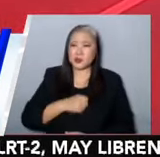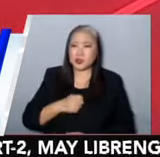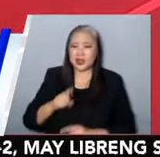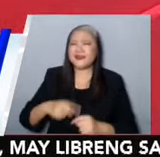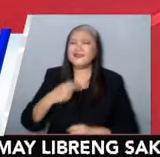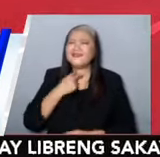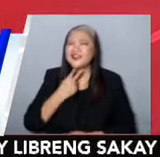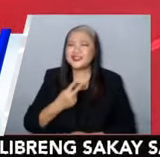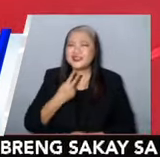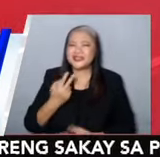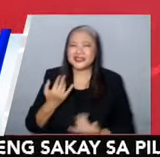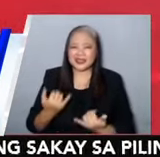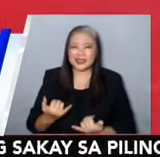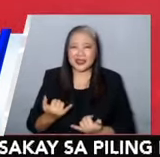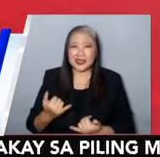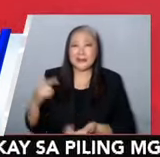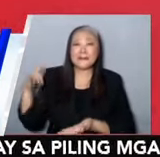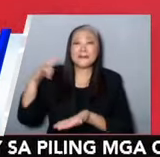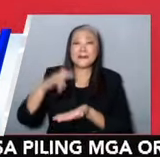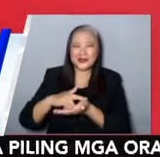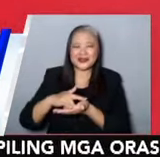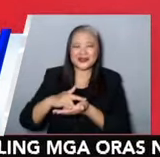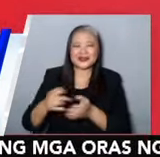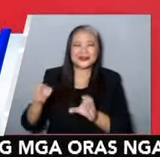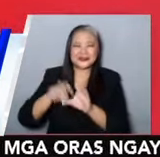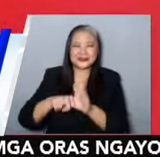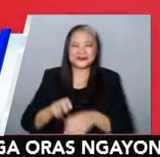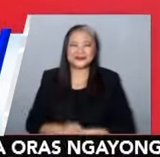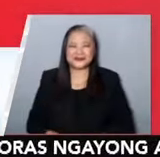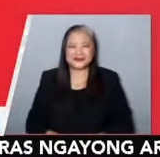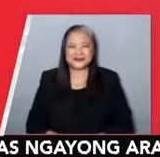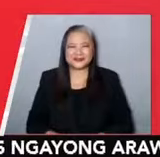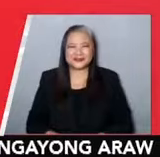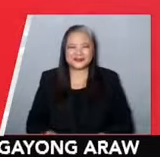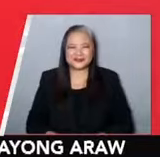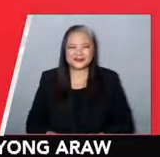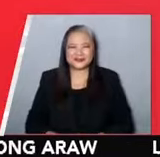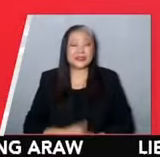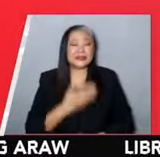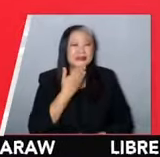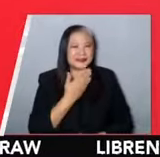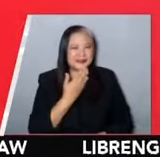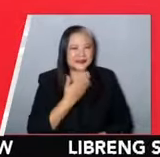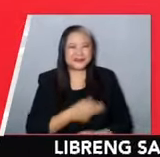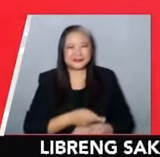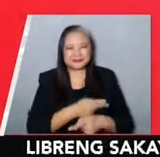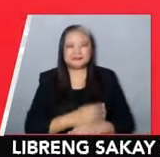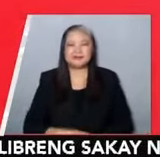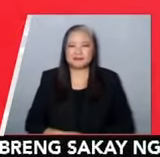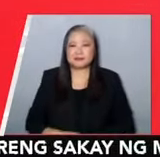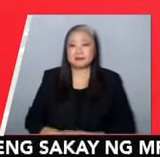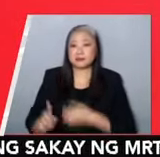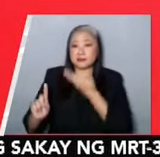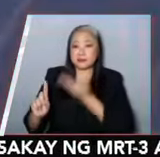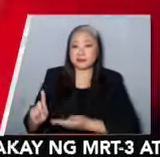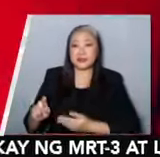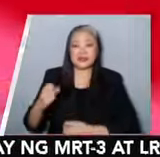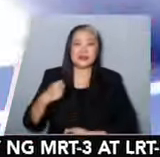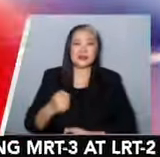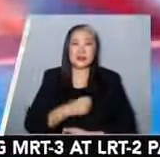ako sa aeroplano. It's okay. Maraming salamat po. Ingat po kayo. Nakausap natin, Senador Ronald Bato de la Rosa.